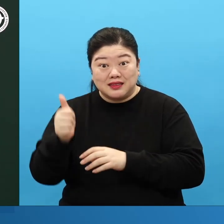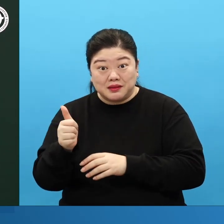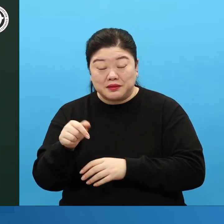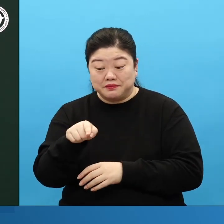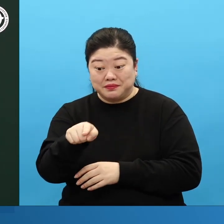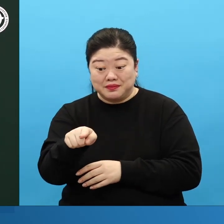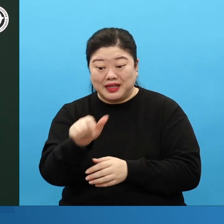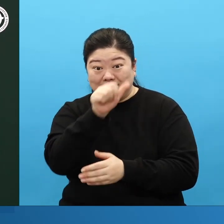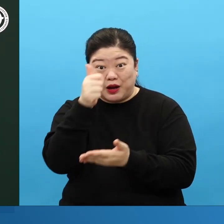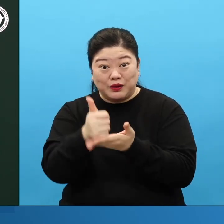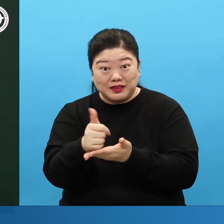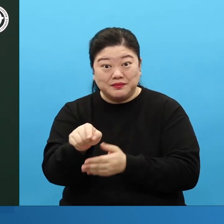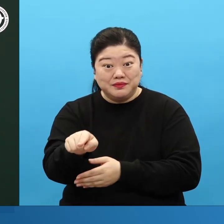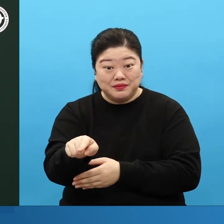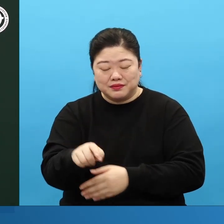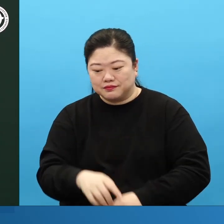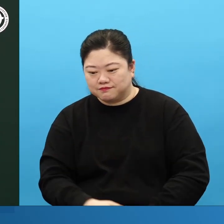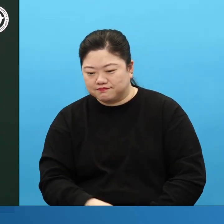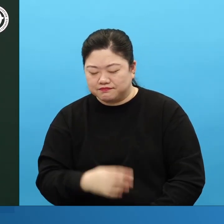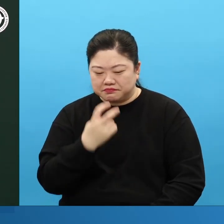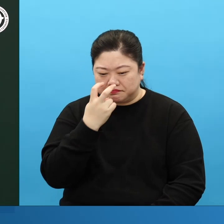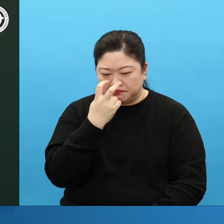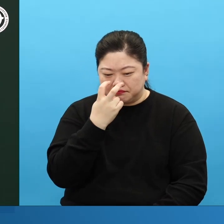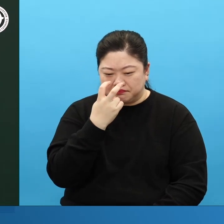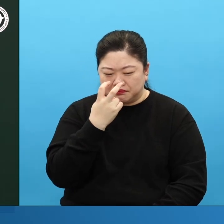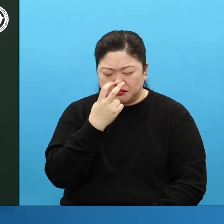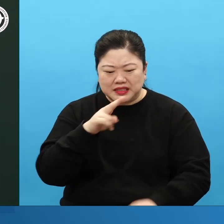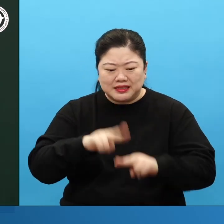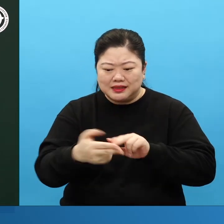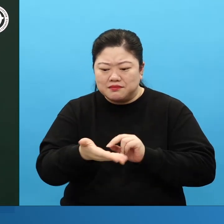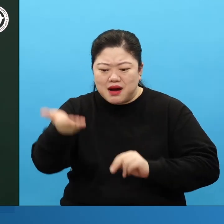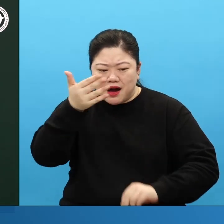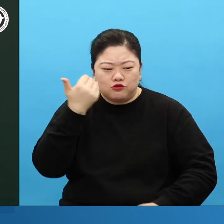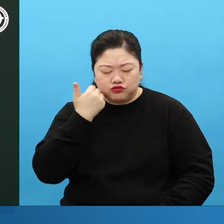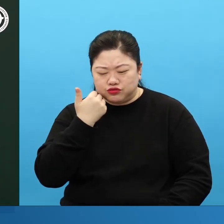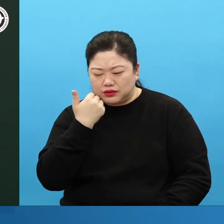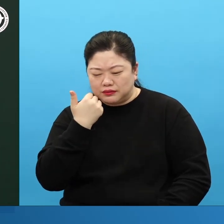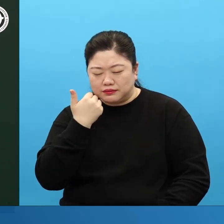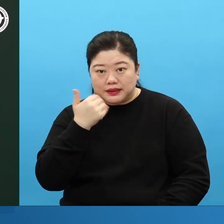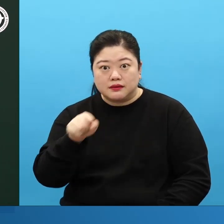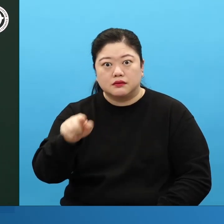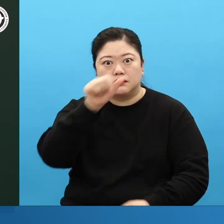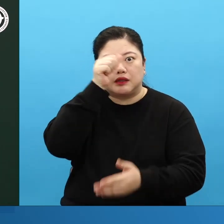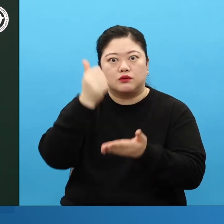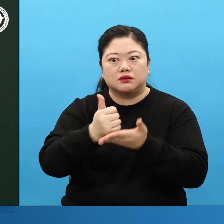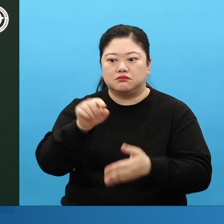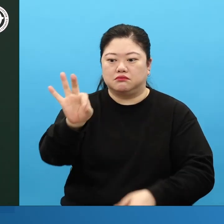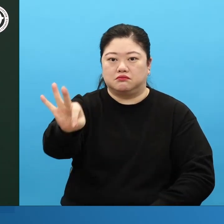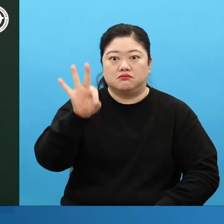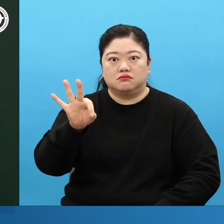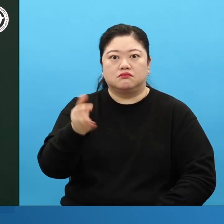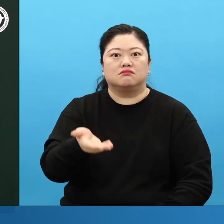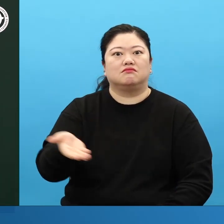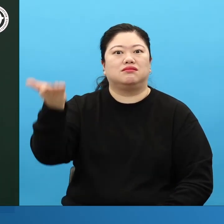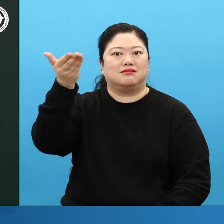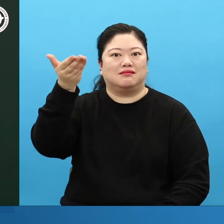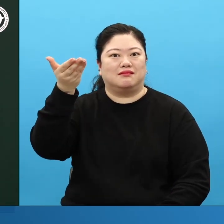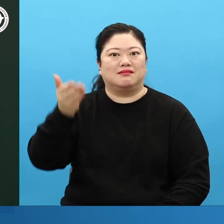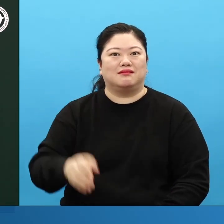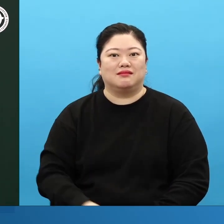오니까 높은 자리 딱 앉힌 거예요. Y después llegó la oportunidad y el dueño de la empresa lo puso en el lugar más alto. 유일성입니다. Es lo